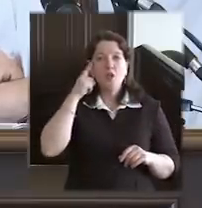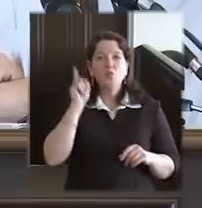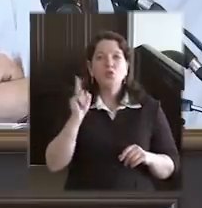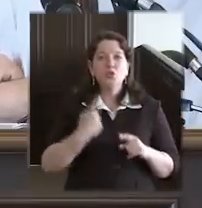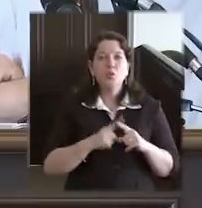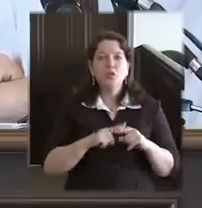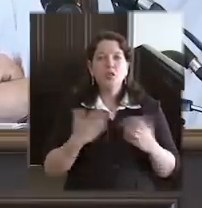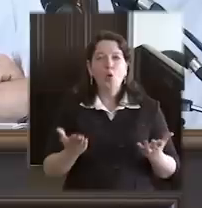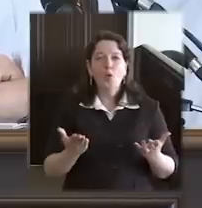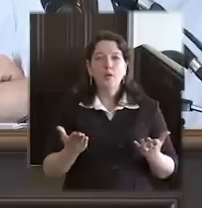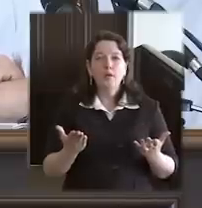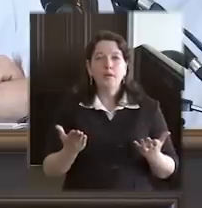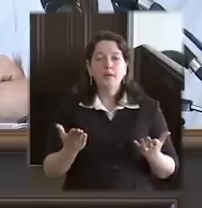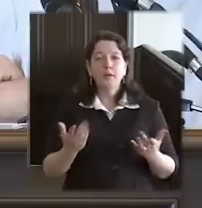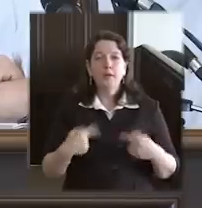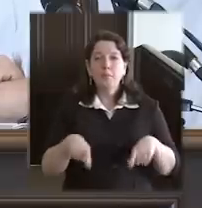Это значит непризнание?